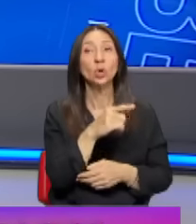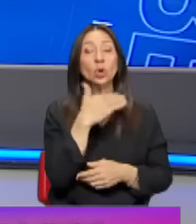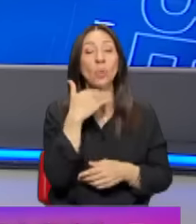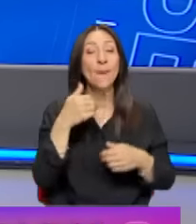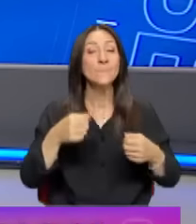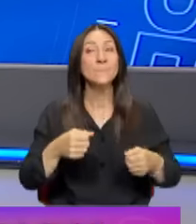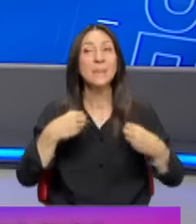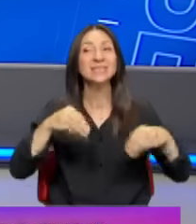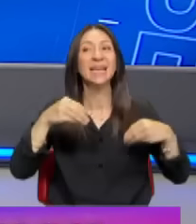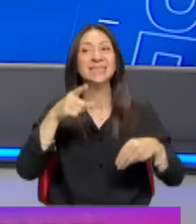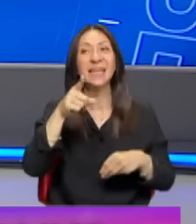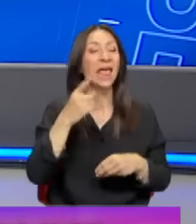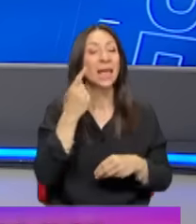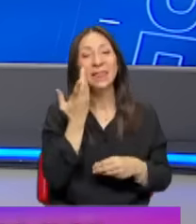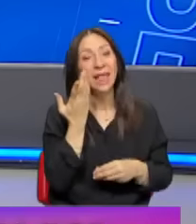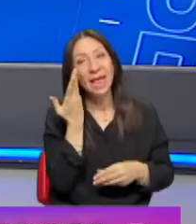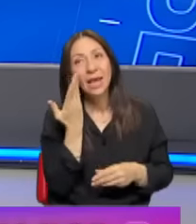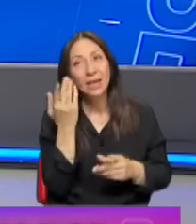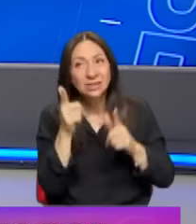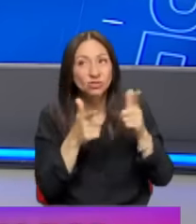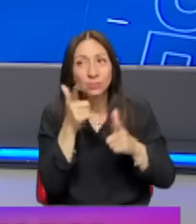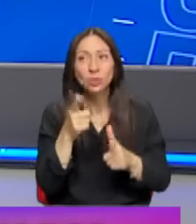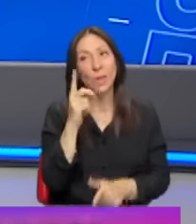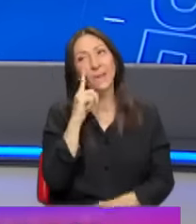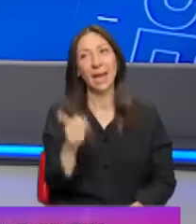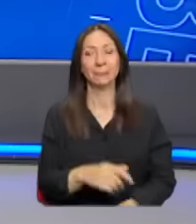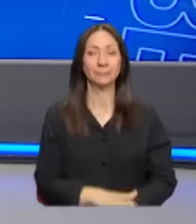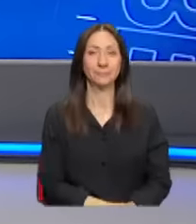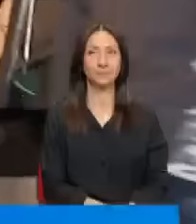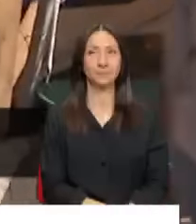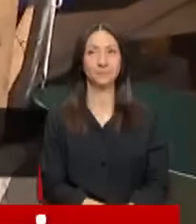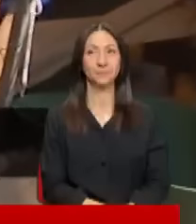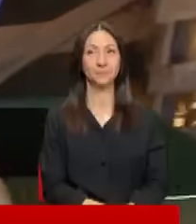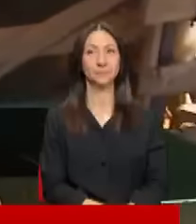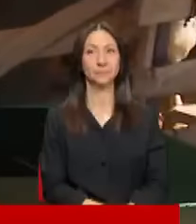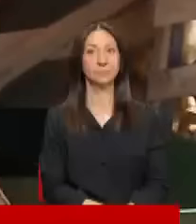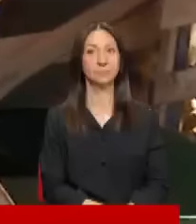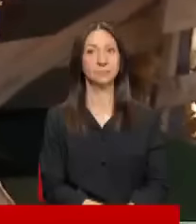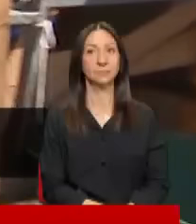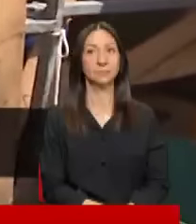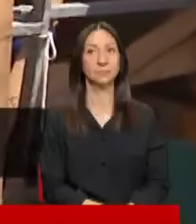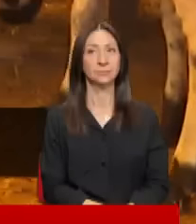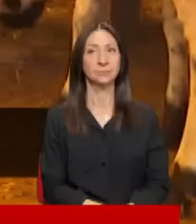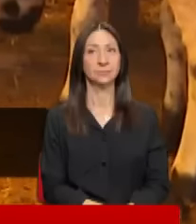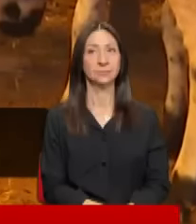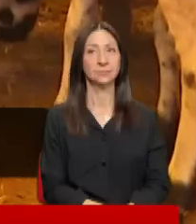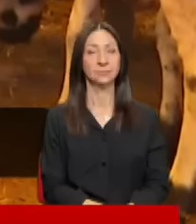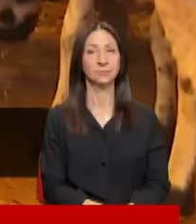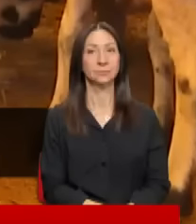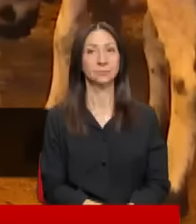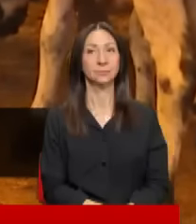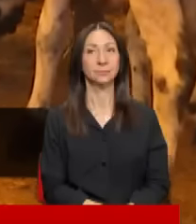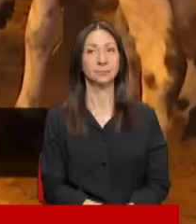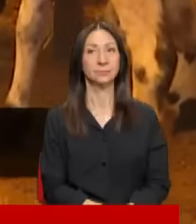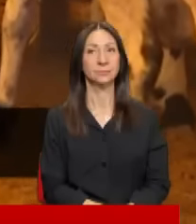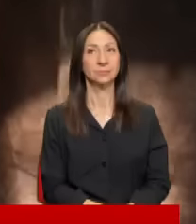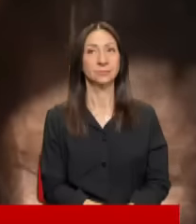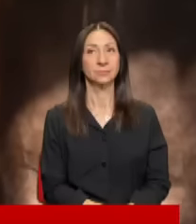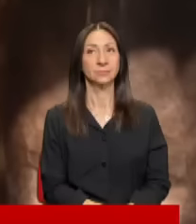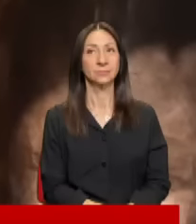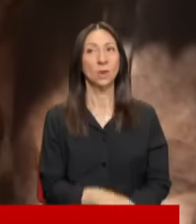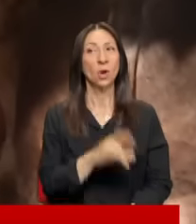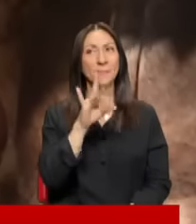kurban pazarındaki izlenimi neymiş ona bakalım. Son fırsat, son koçlar gel. Afyon Kars koçları